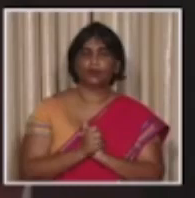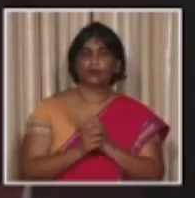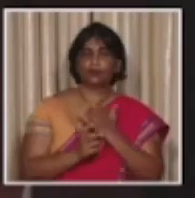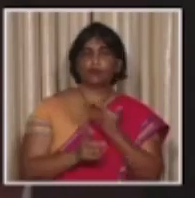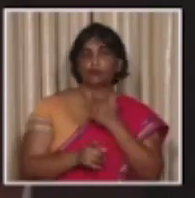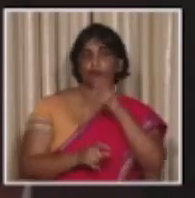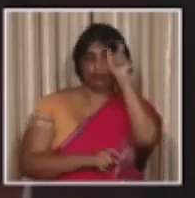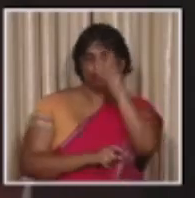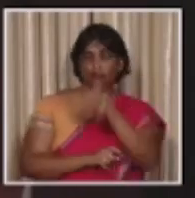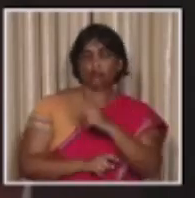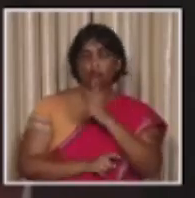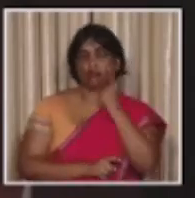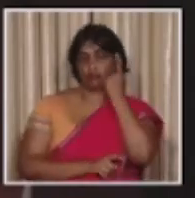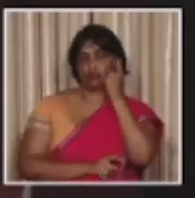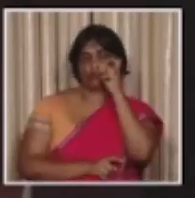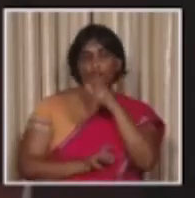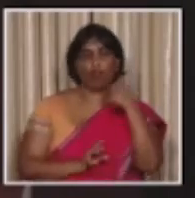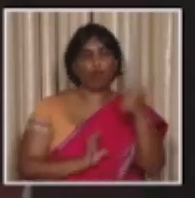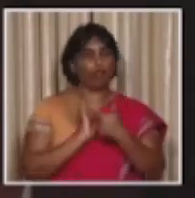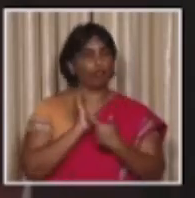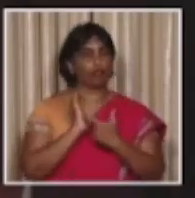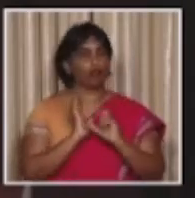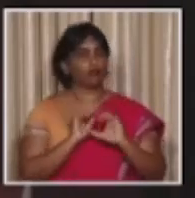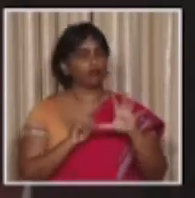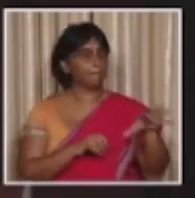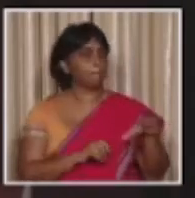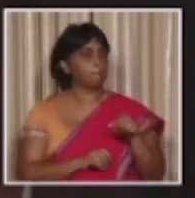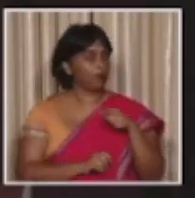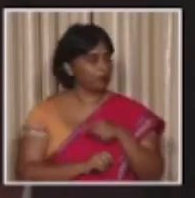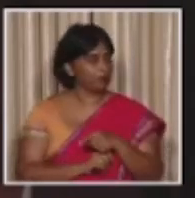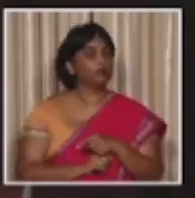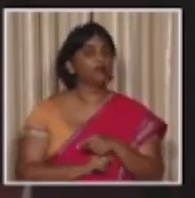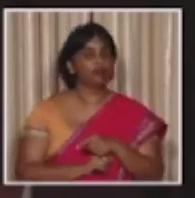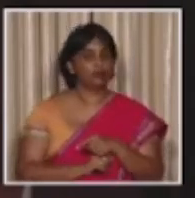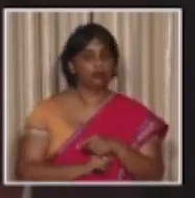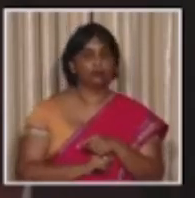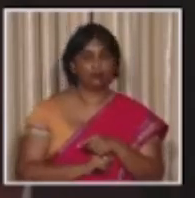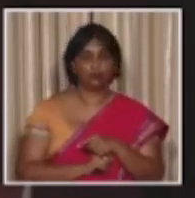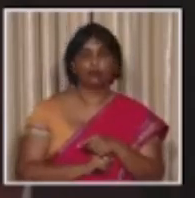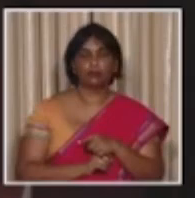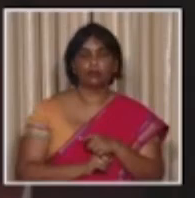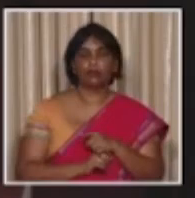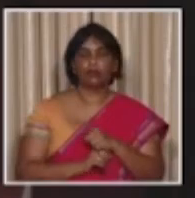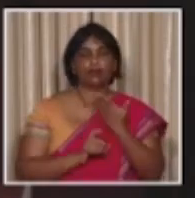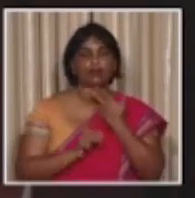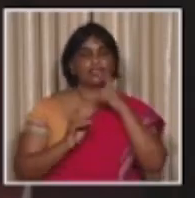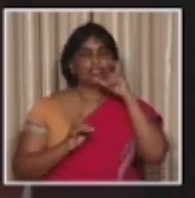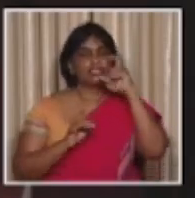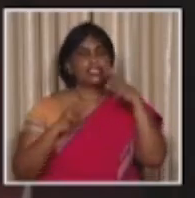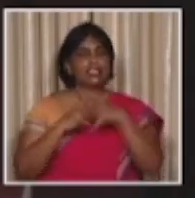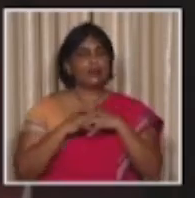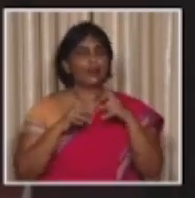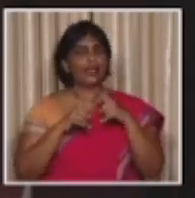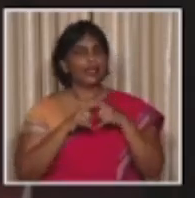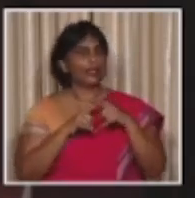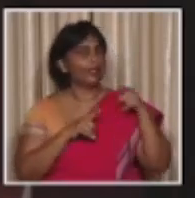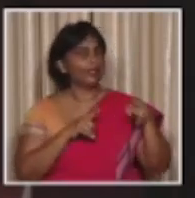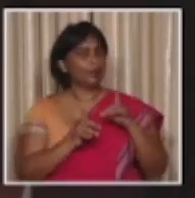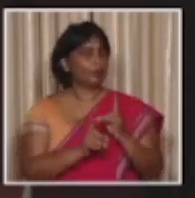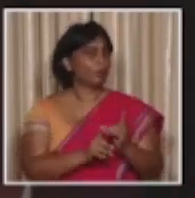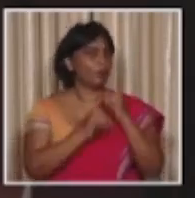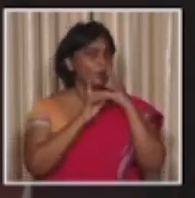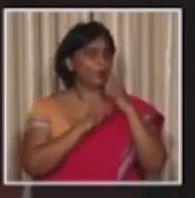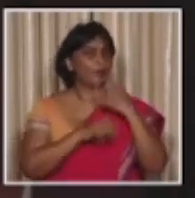න්‍යායාචාර්යවරයා නව තාක්ෂණයේ උපයෝගී කරගෙන කෝපරටිව් මොඩල් එක සමූපාකාර ආකෘතිය උපයෝගී